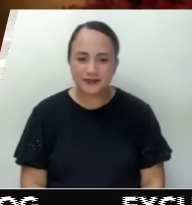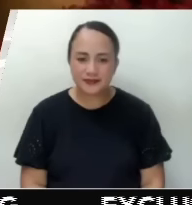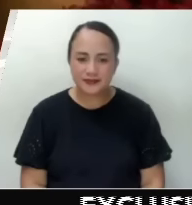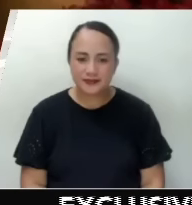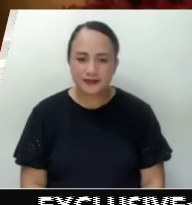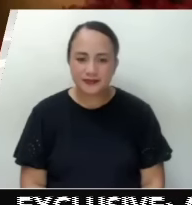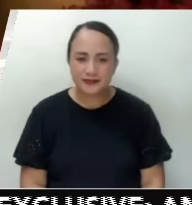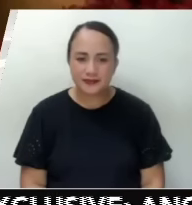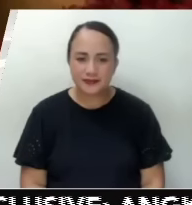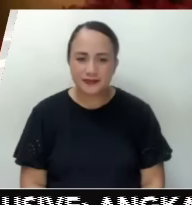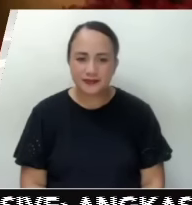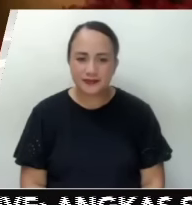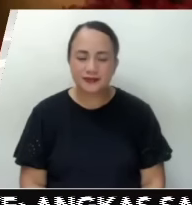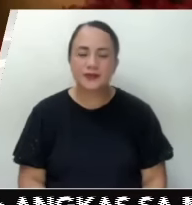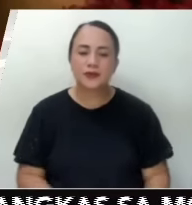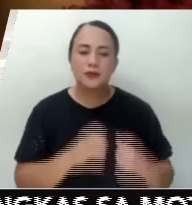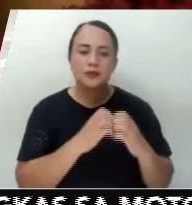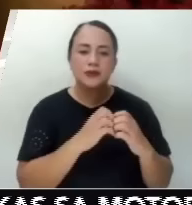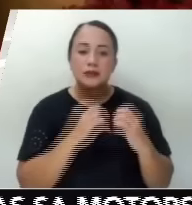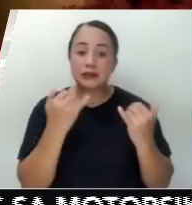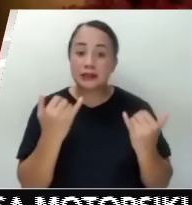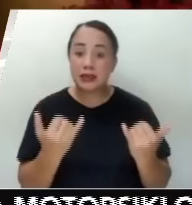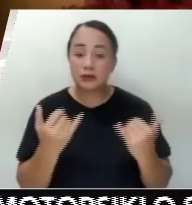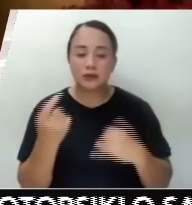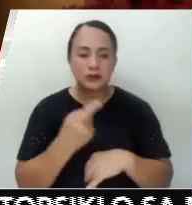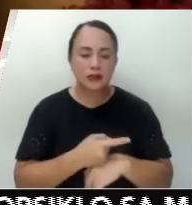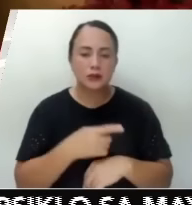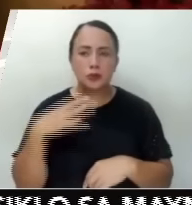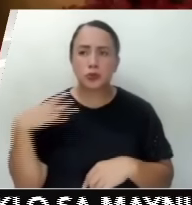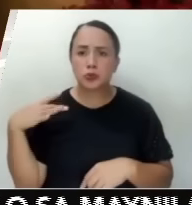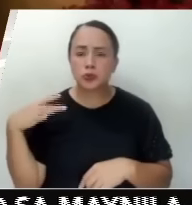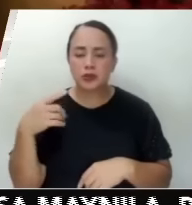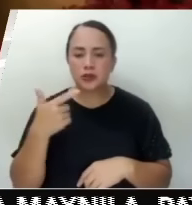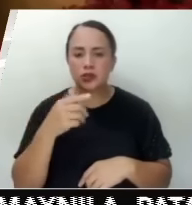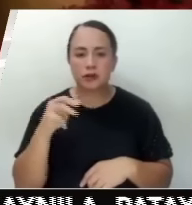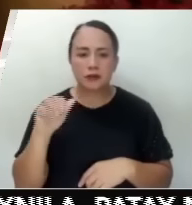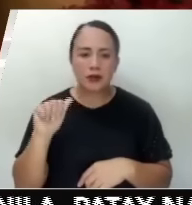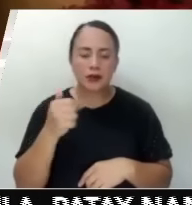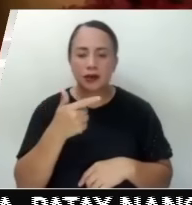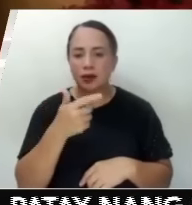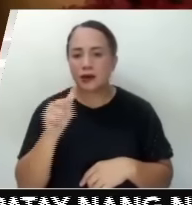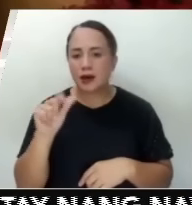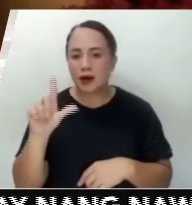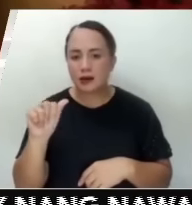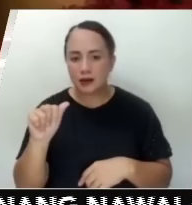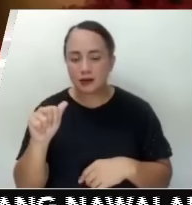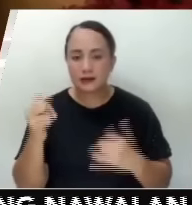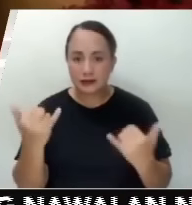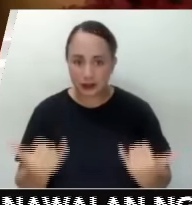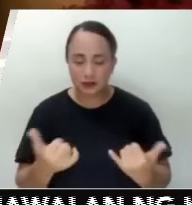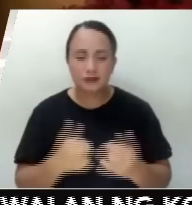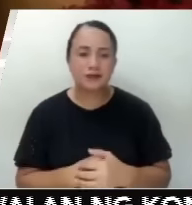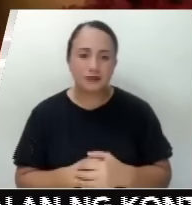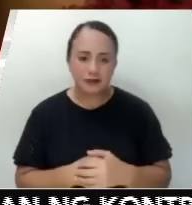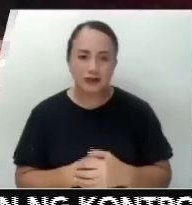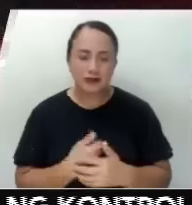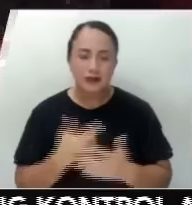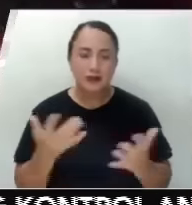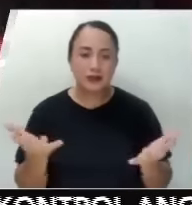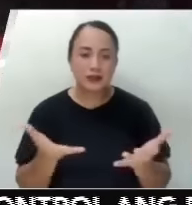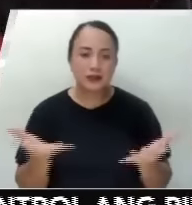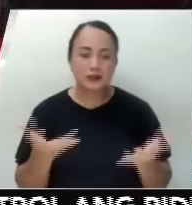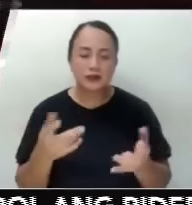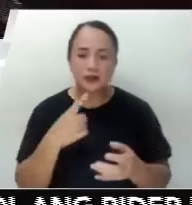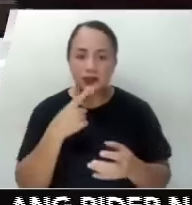Mga kapuso, this is the day ang pinakahihintay nating GMA Gala 2024 ay narito na. Nandito tayo mismo sa red carpet kung